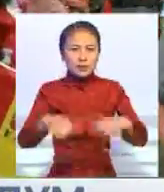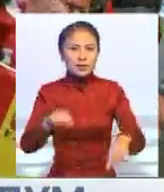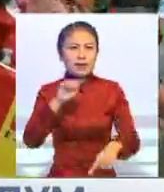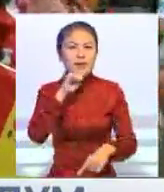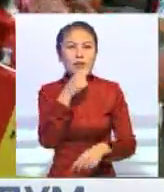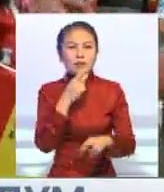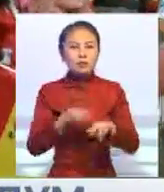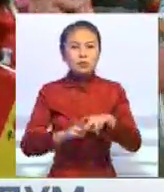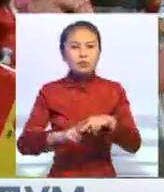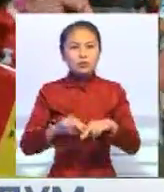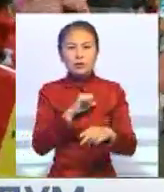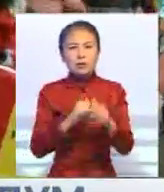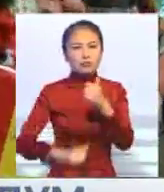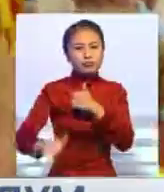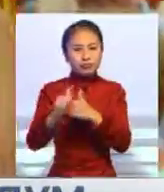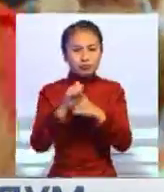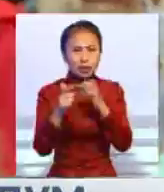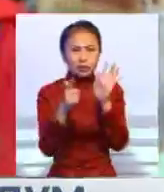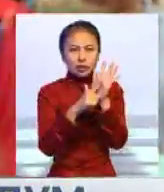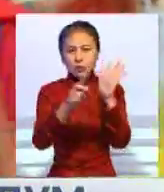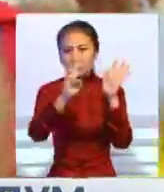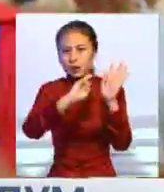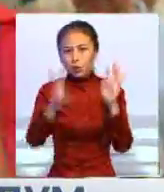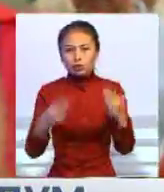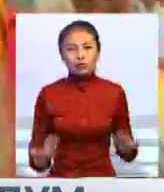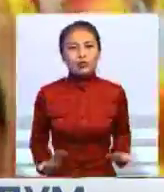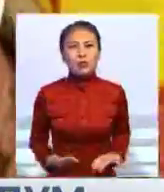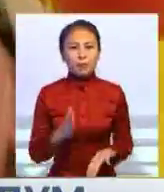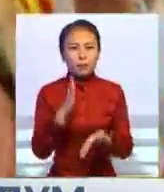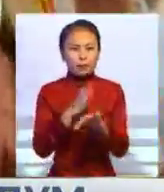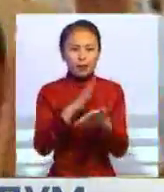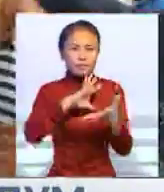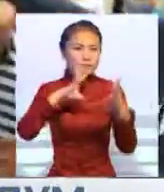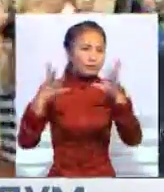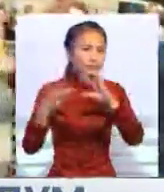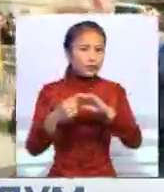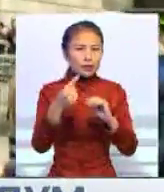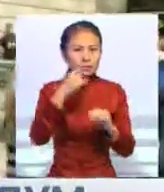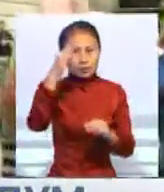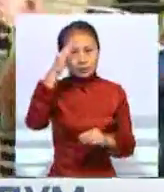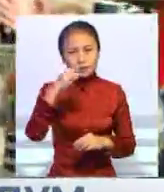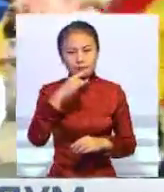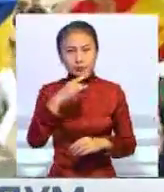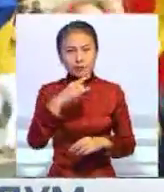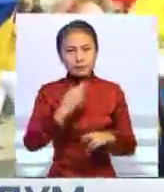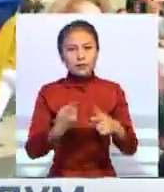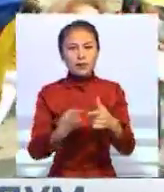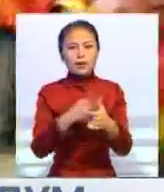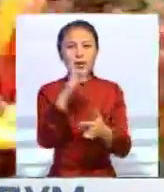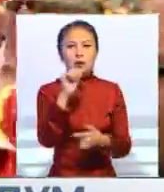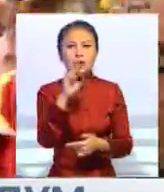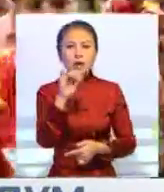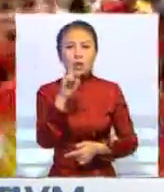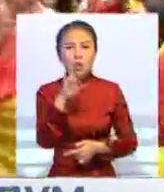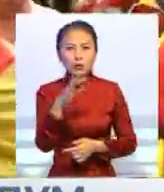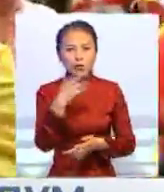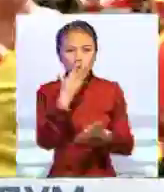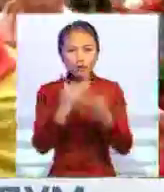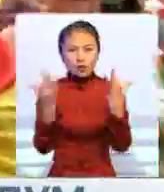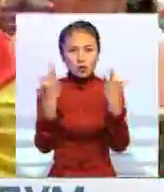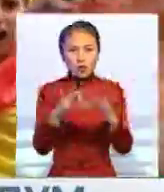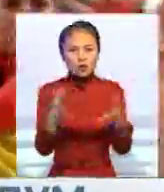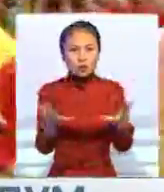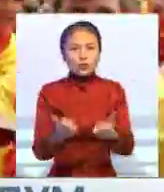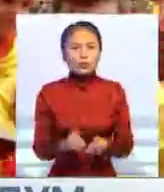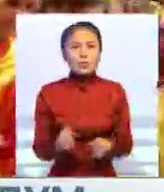экономикасы әлдеқайда алға басқан аймақ. 7 миллиондай тұрғыны бар. Олардың бәрі ана тілінде сөйлейді. Каталондықтардың өз тәуелсіздігін алуға